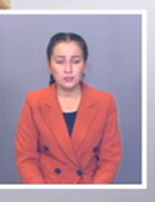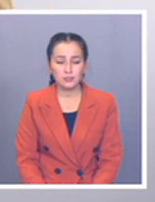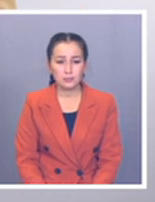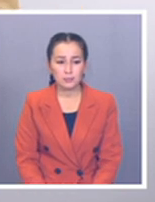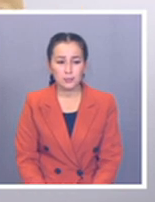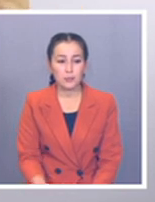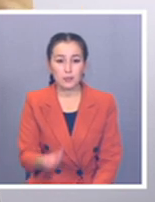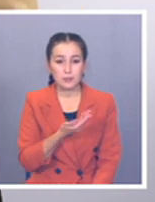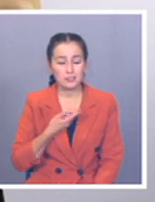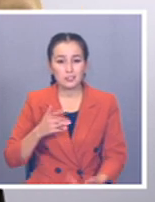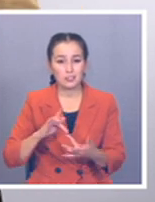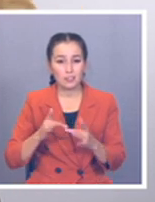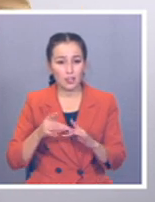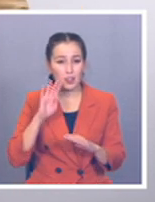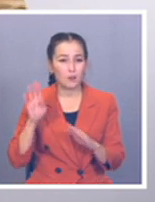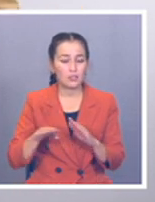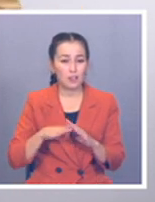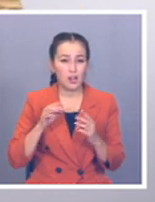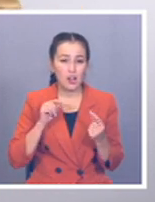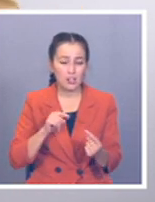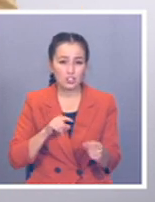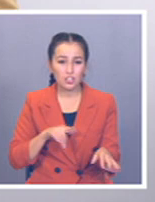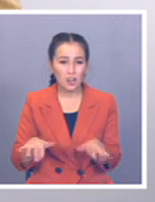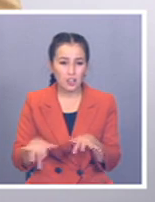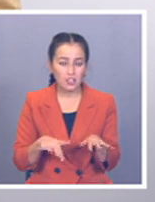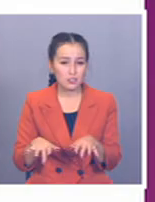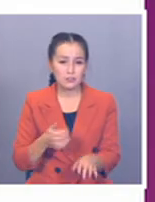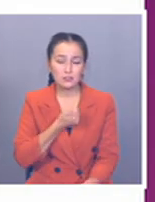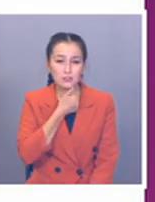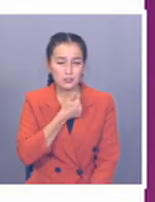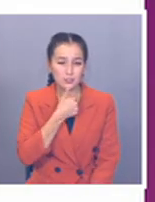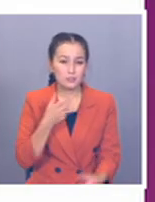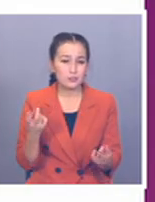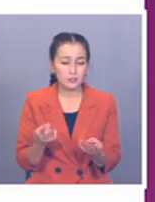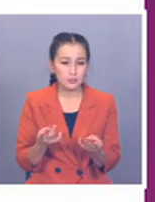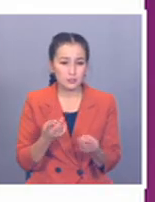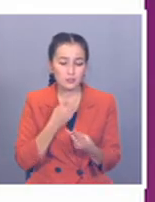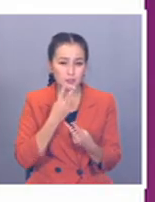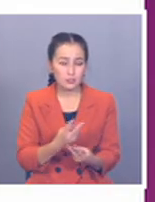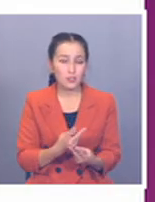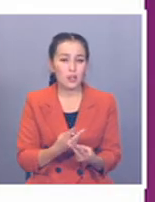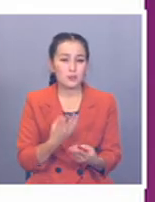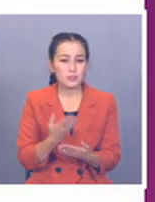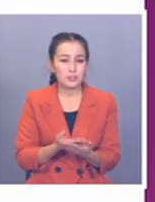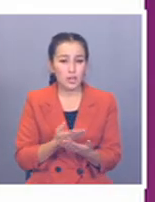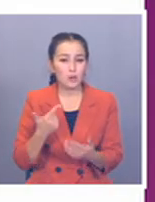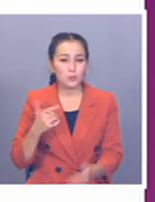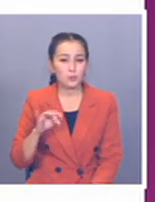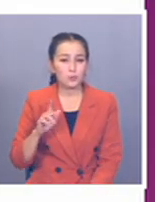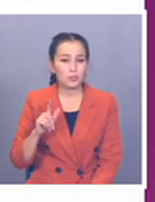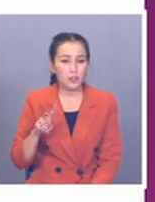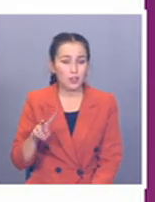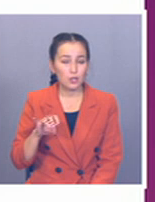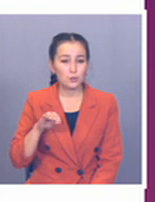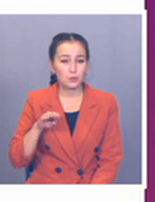Біз интернетке тәуелділік қарсы шараларында қарастырғанымыз жөн. Мысалы, Google YouTube